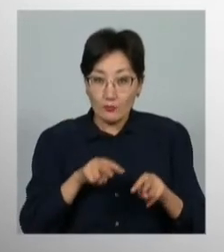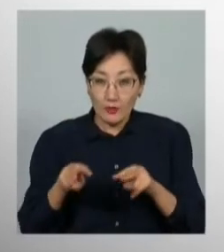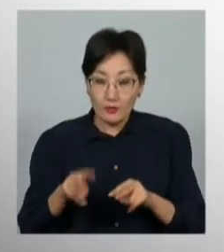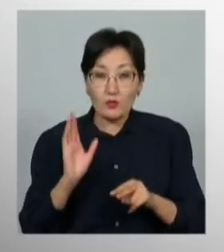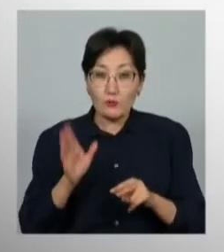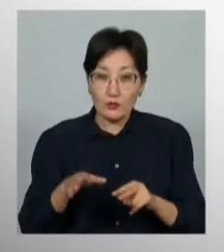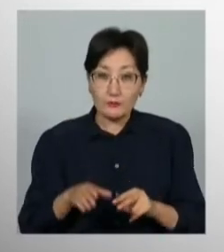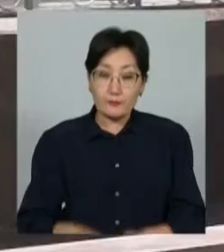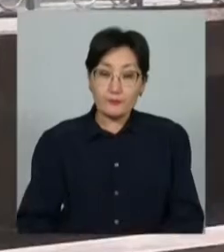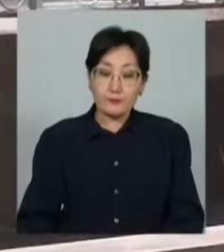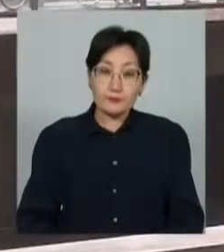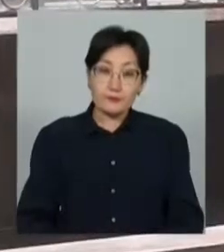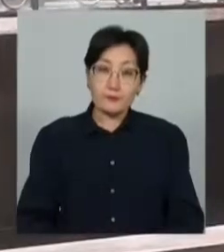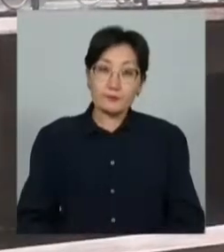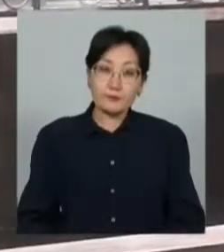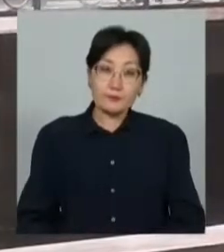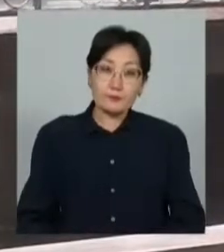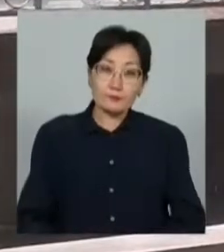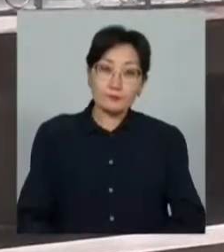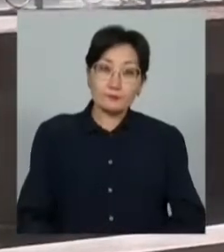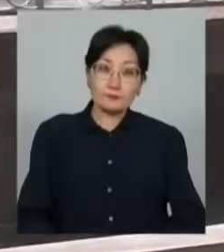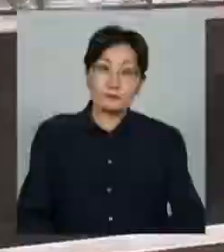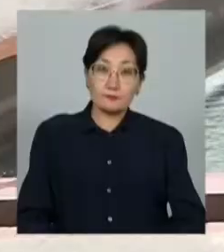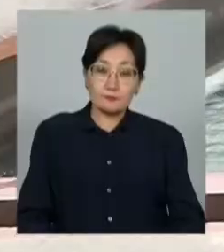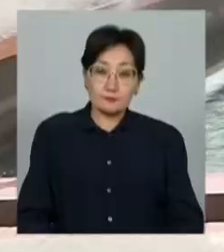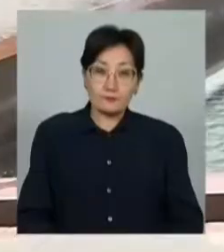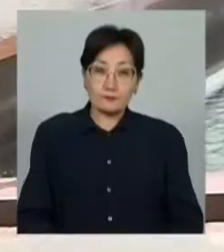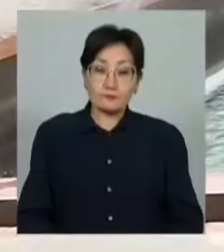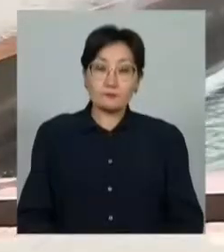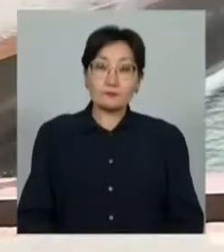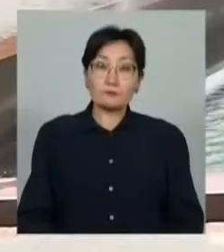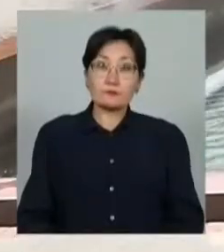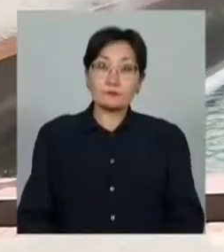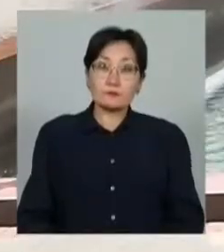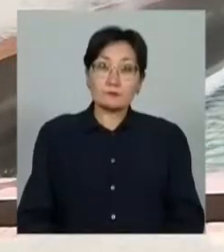бақылауға алатынын айтқан. Ұлағат арғын, Арсен Сандыбаев, Мирамиса Беков, Алматы телеарнасы.